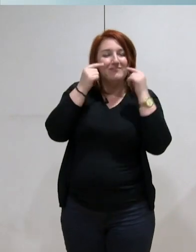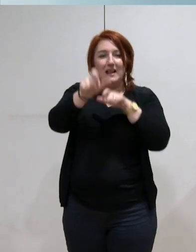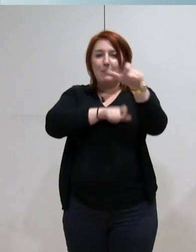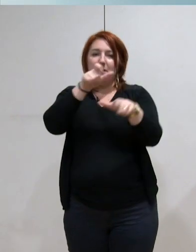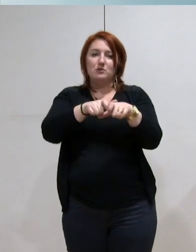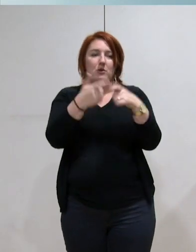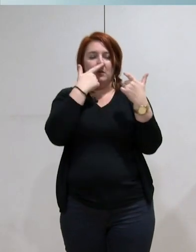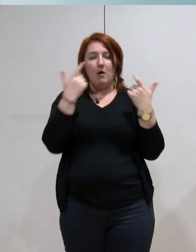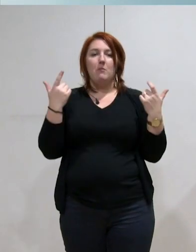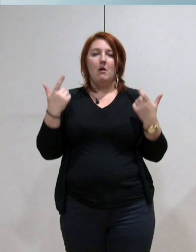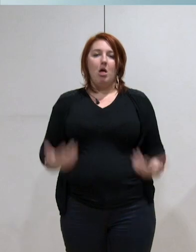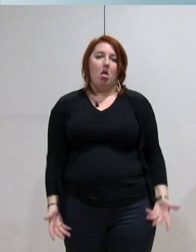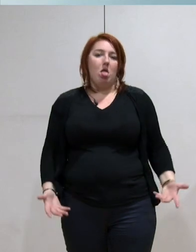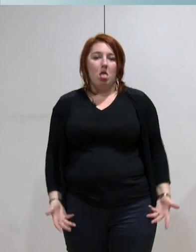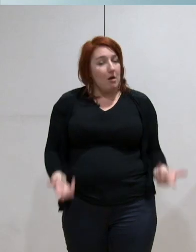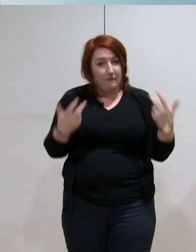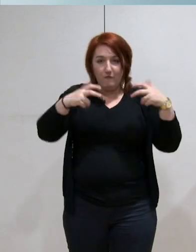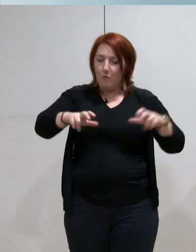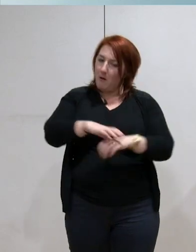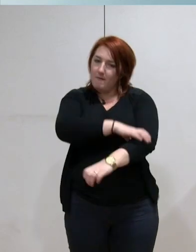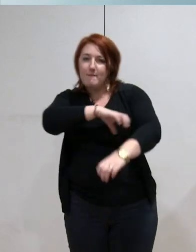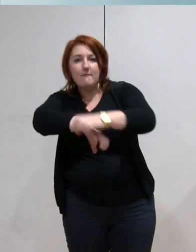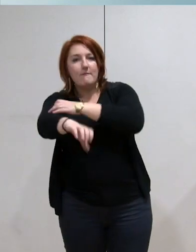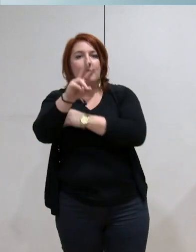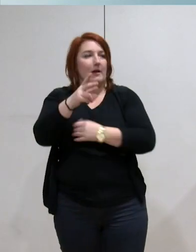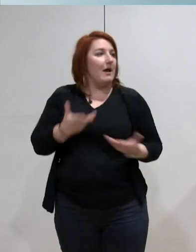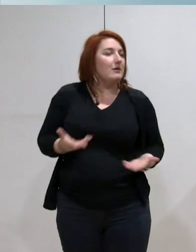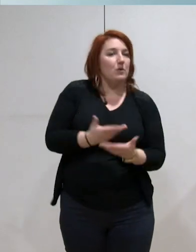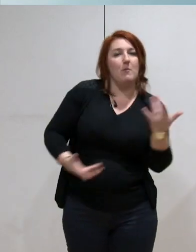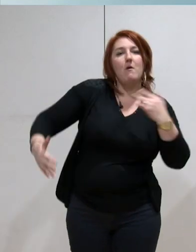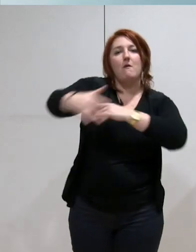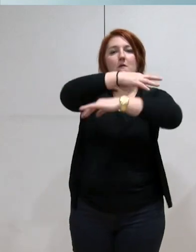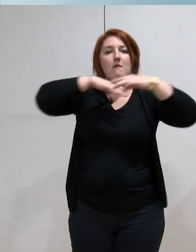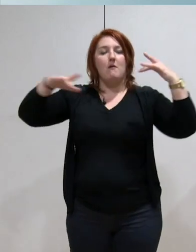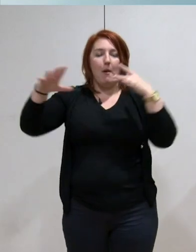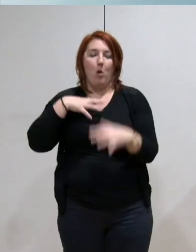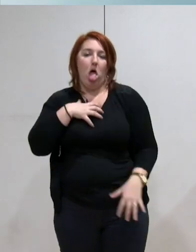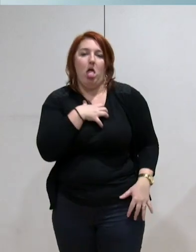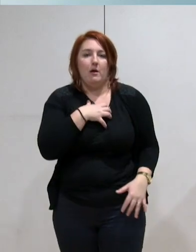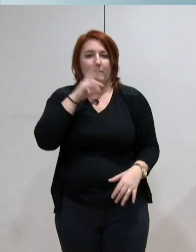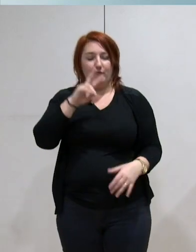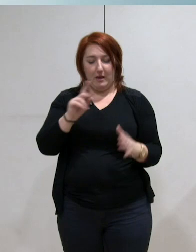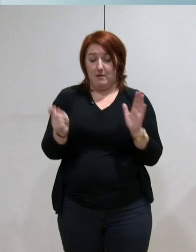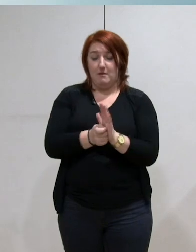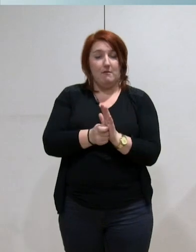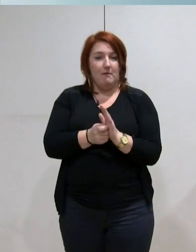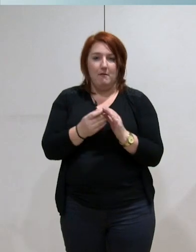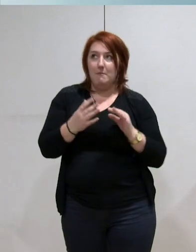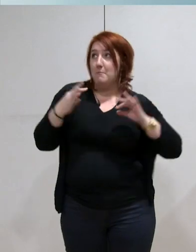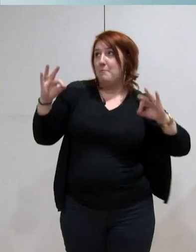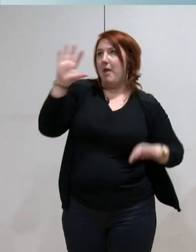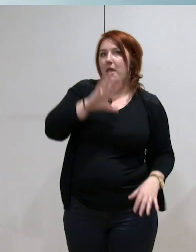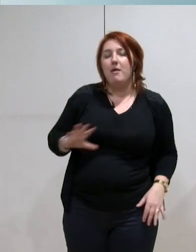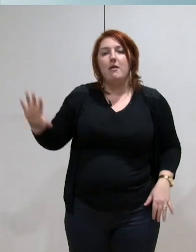est anxiogène notre pays traverse une période de bouleversement et dans ce contexte il est précieux de